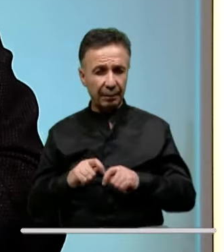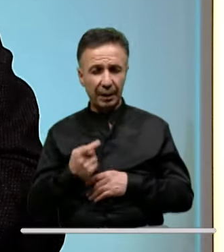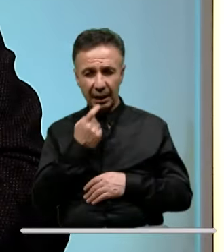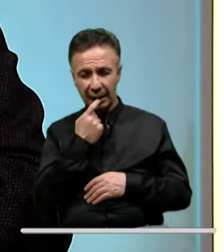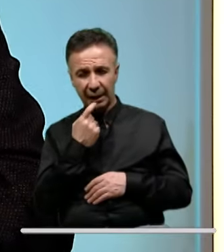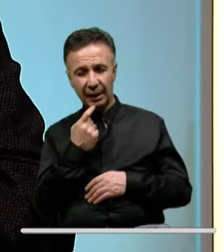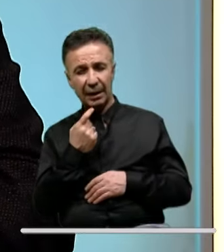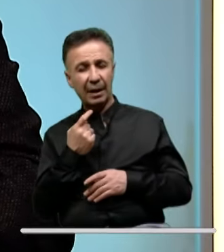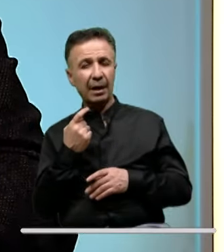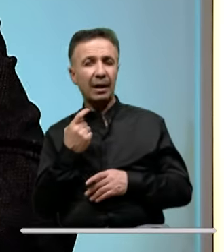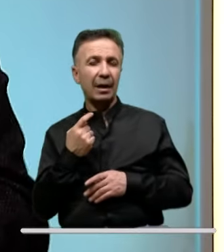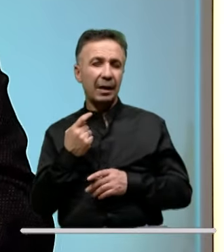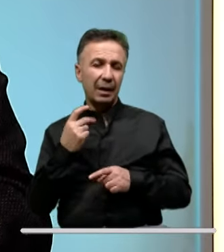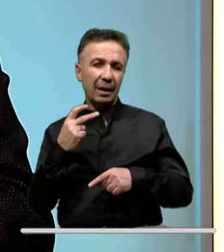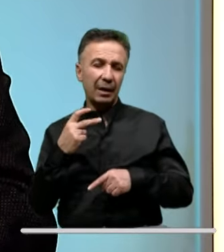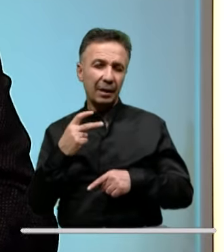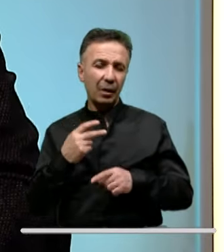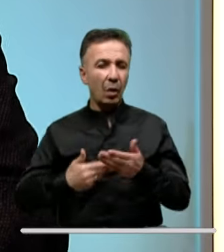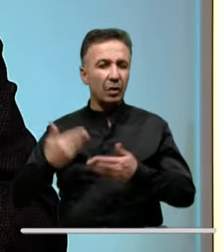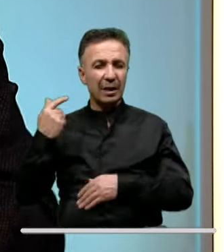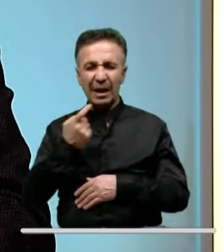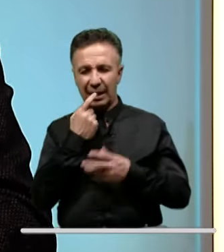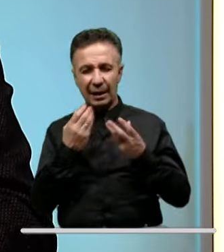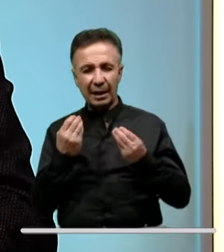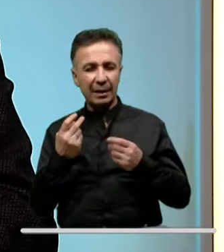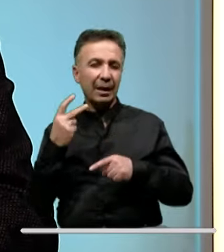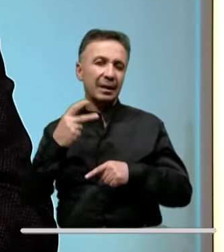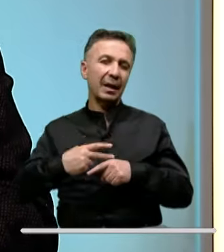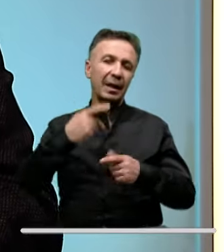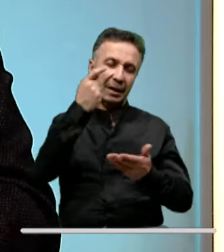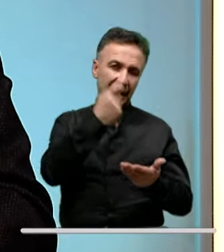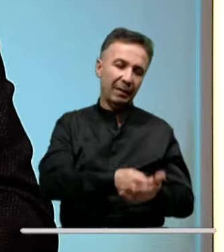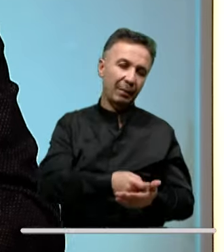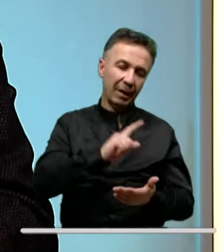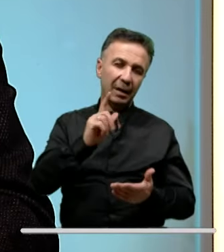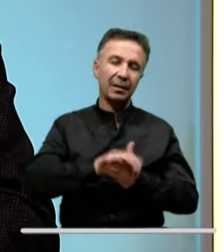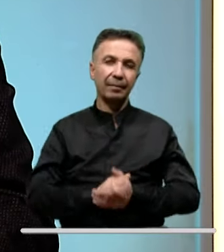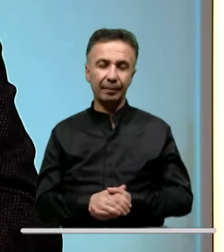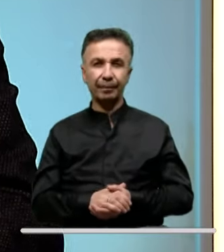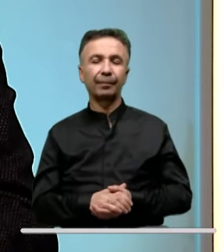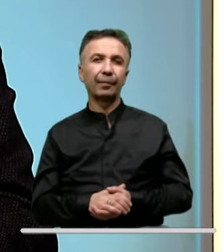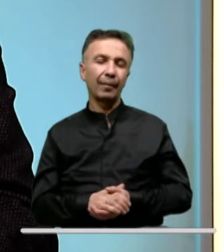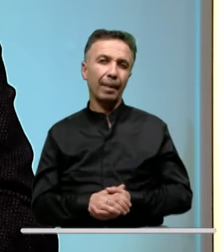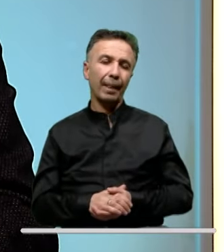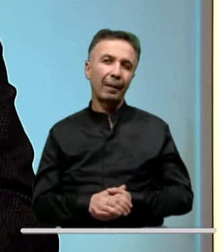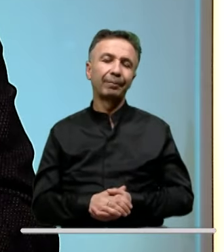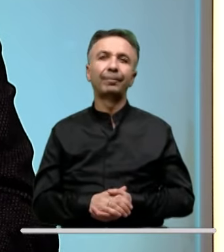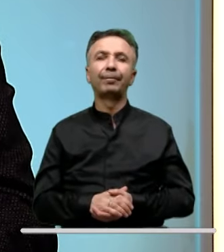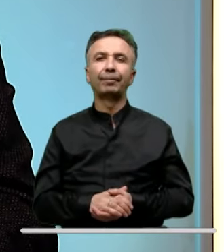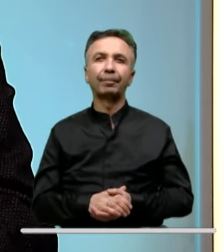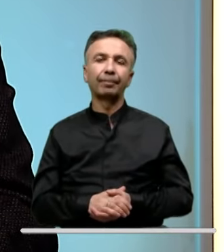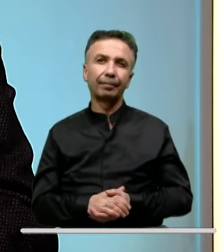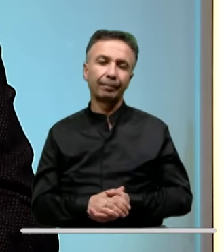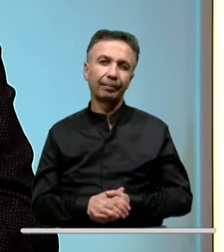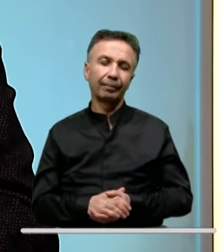Yıllık zekatı da geçmişte ödenmediyse evet bir ihmal var. Artık ne yapılsın? Telafi edilsin diyeceğim. Eyvallah hocam. Madem